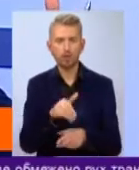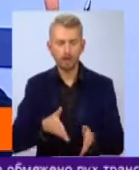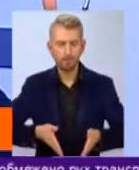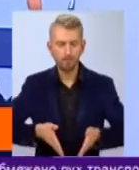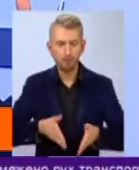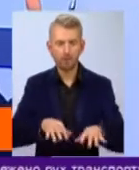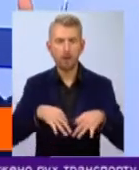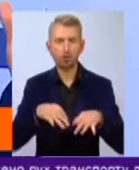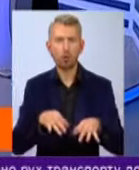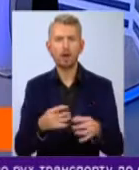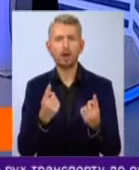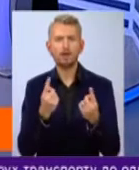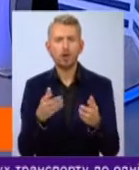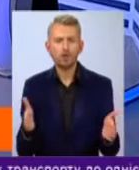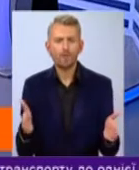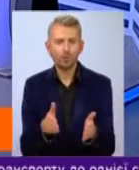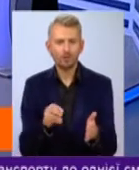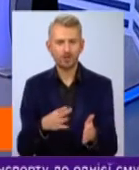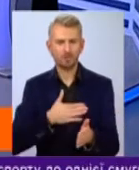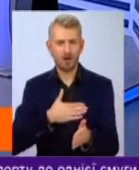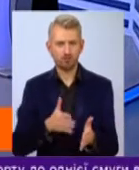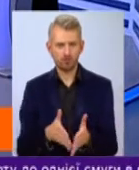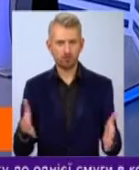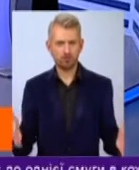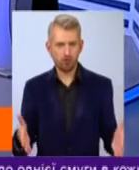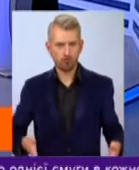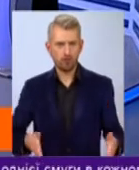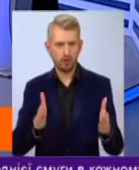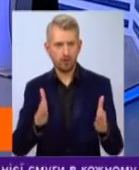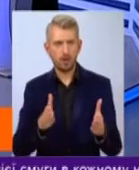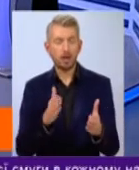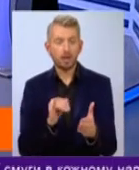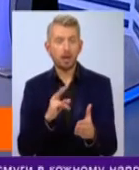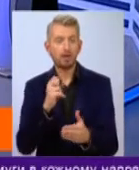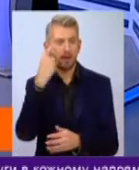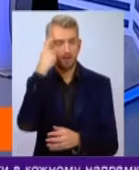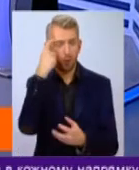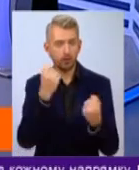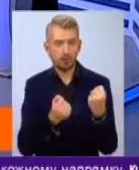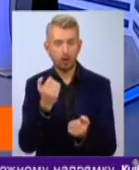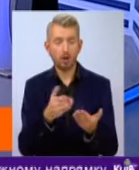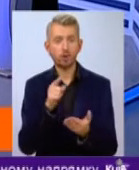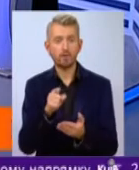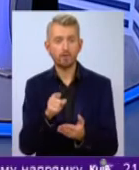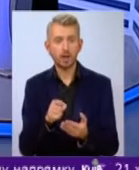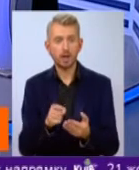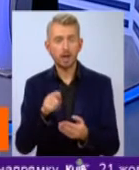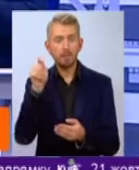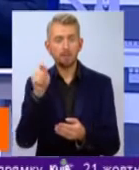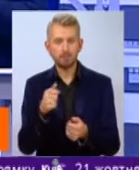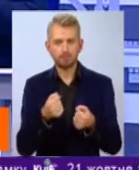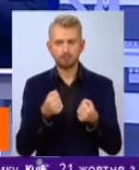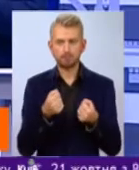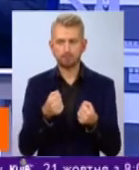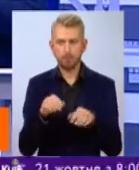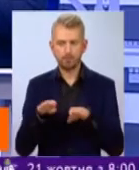руху значно вужча, ніж наша. І апріорі на свідомості водія, якщо ви приїжджаєте з машиною поруч, ви